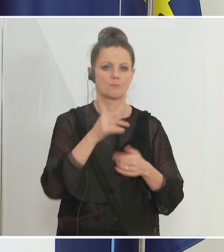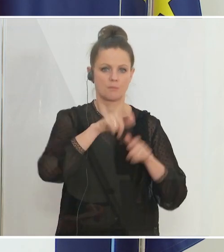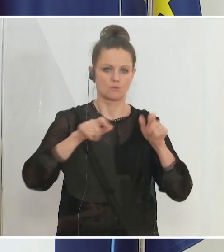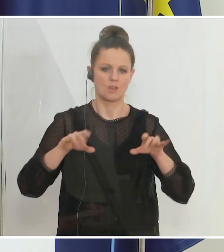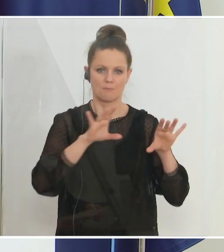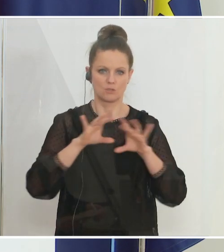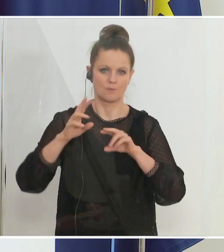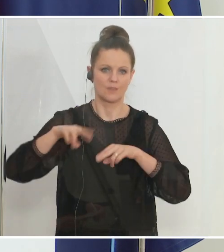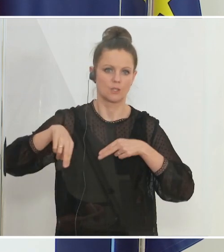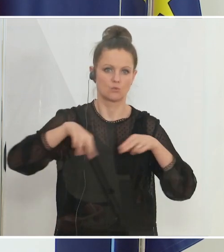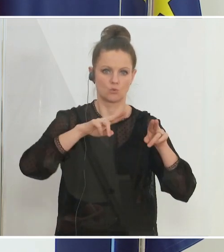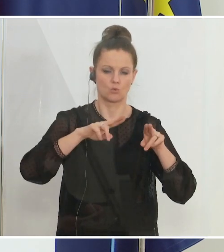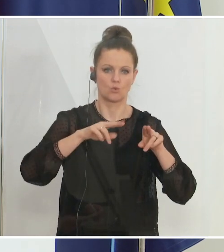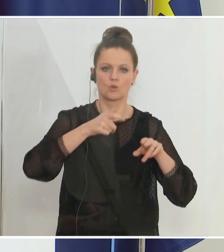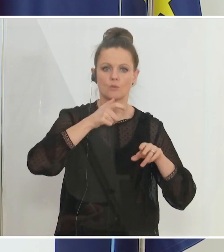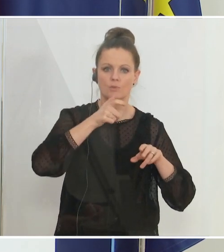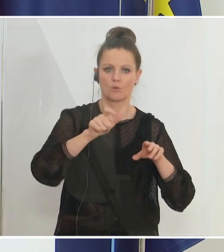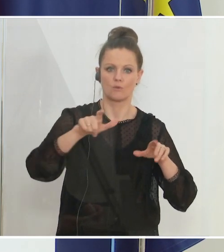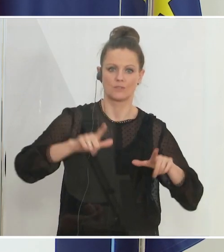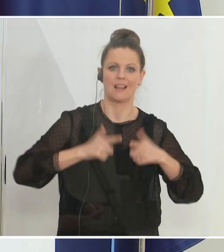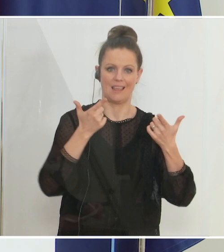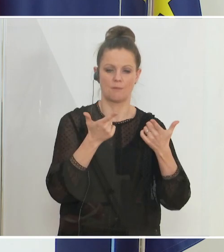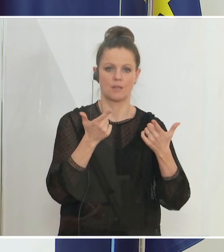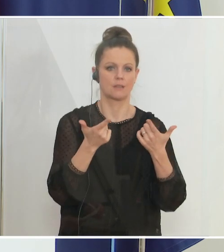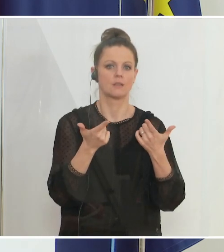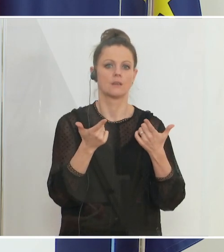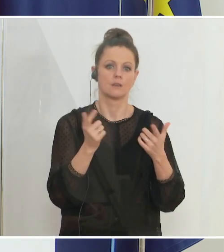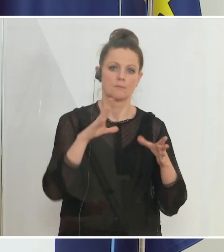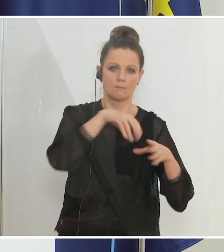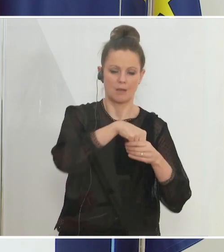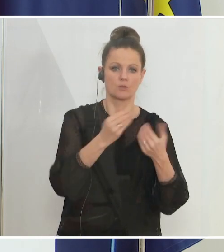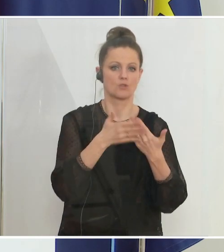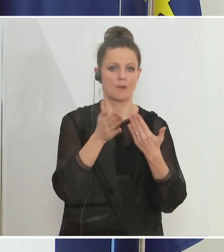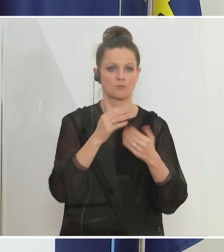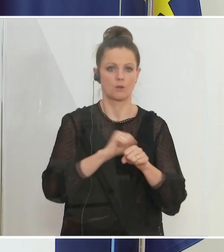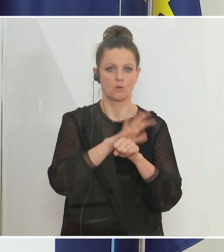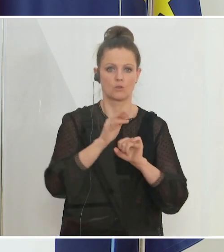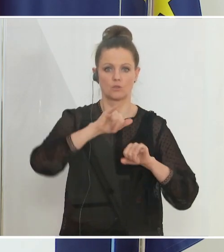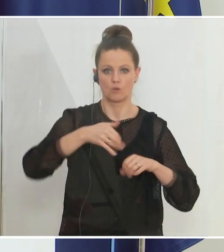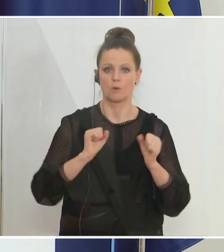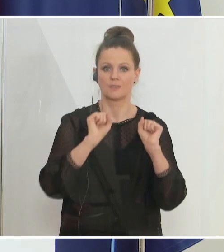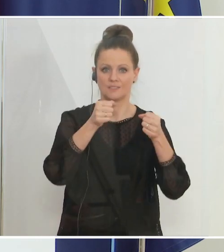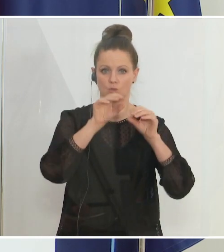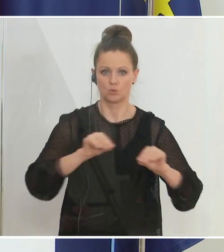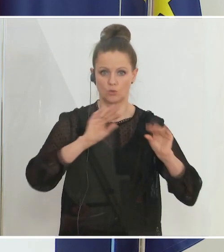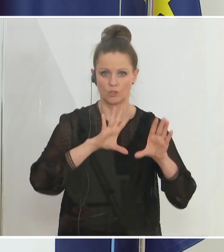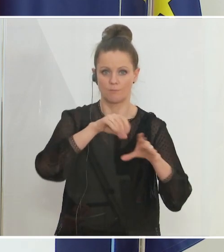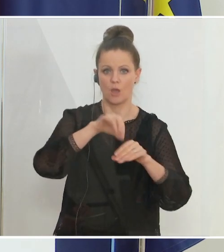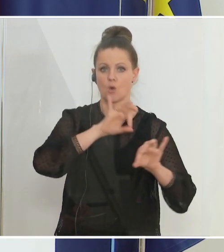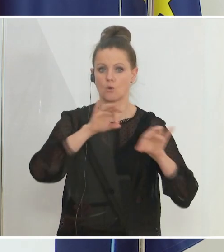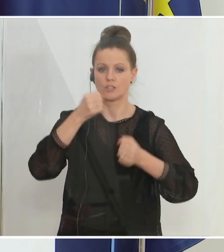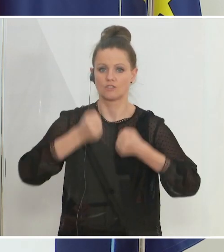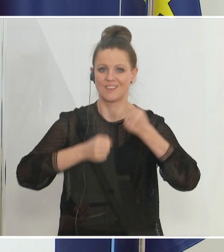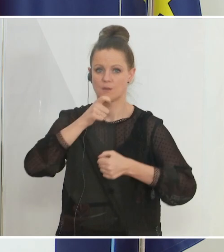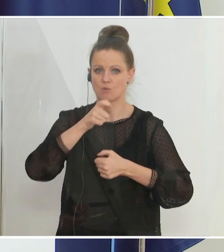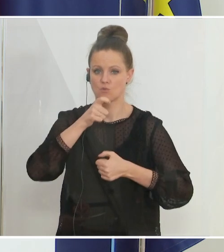ins Berufsleben einsteigen, eine Schulung zum Beispiel im Corona-Job-Offensivprogramm machen oder in einer schwierigen beruflichen